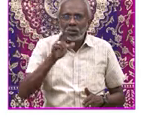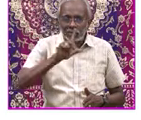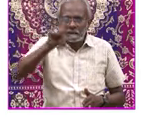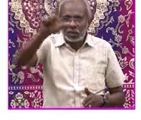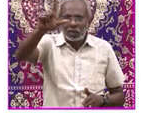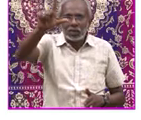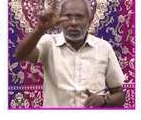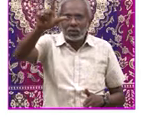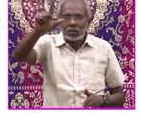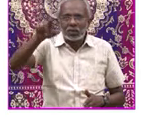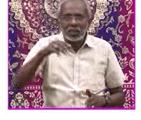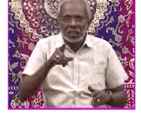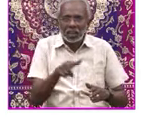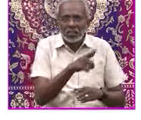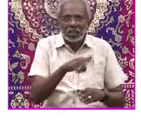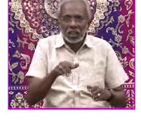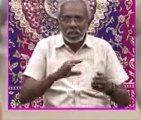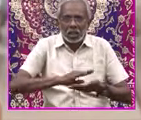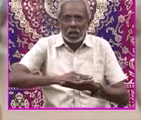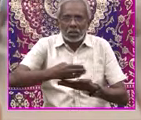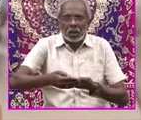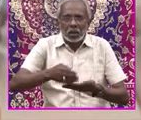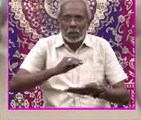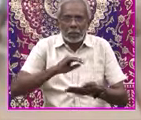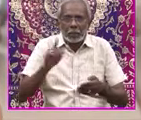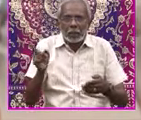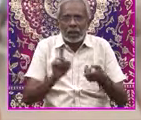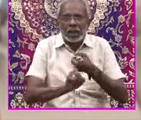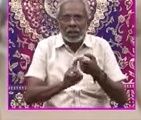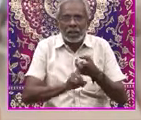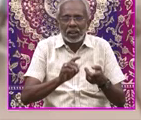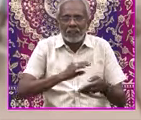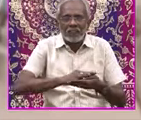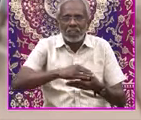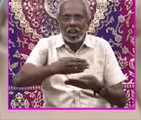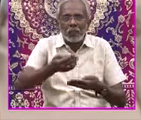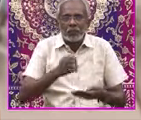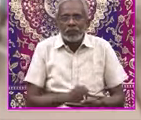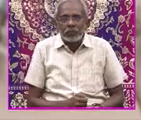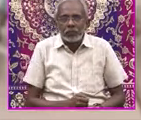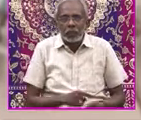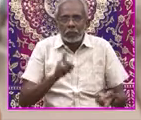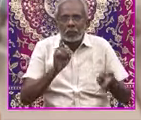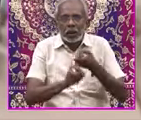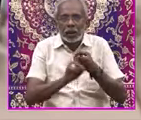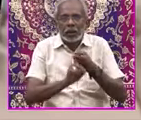கவிதை பேழை படை வேழம். படை என்றால் என்ன? நீங்கள்